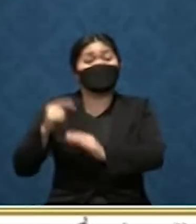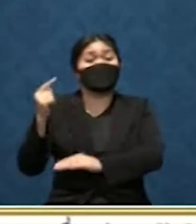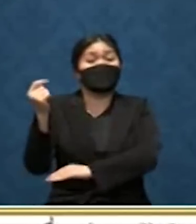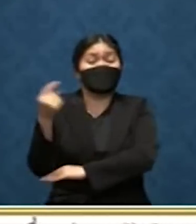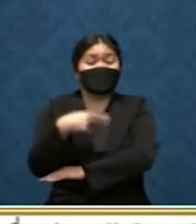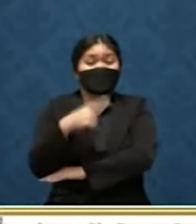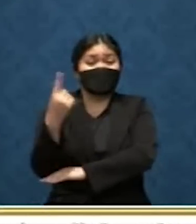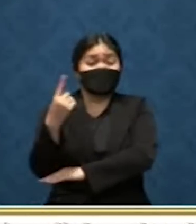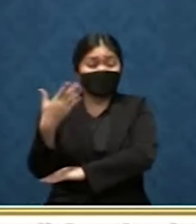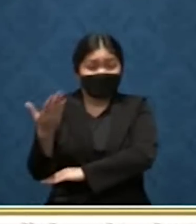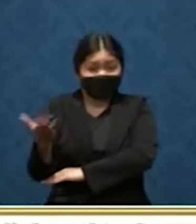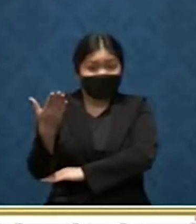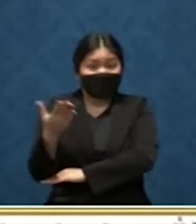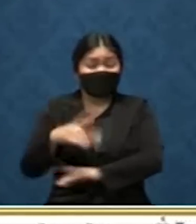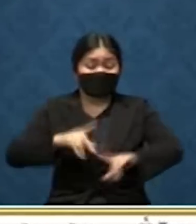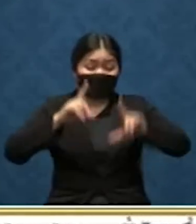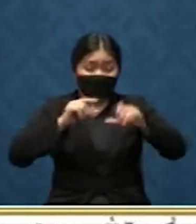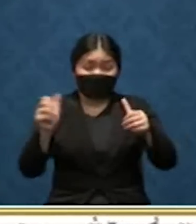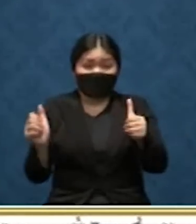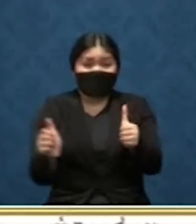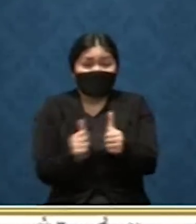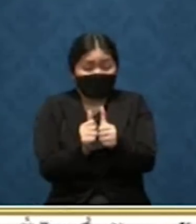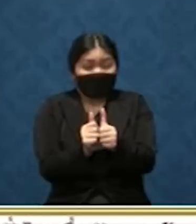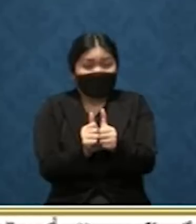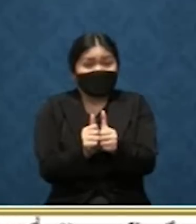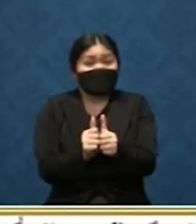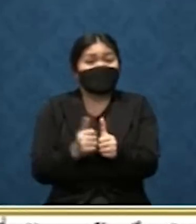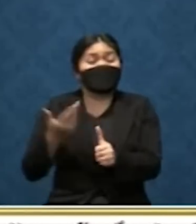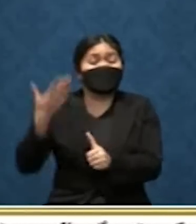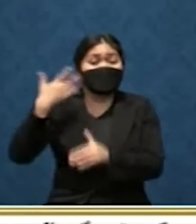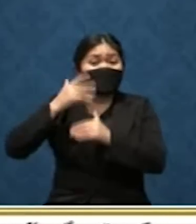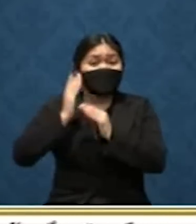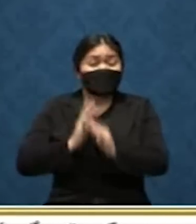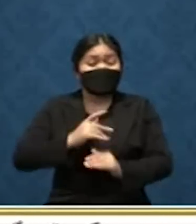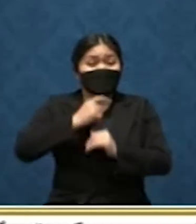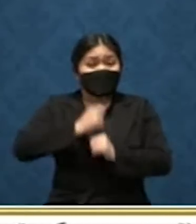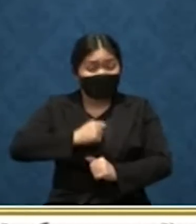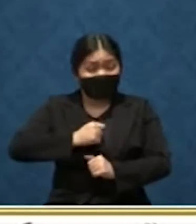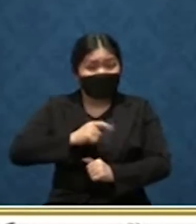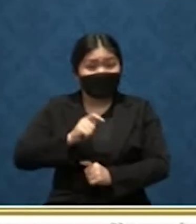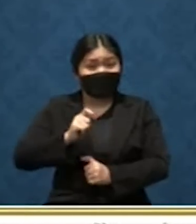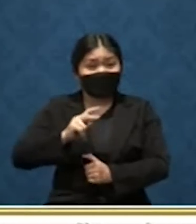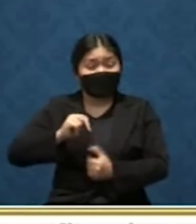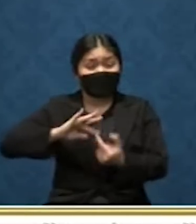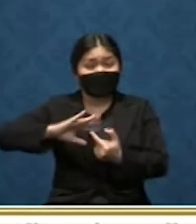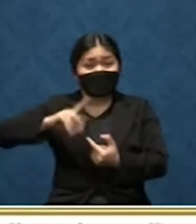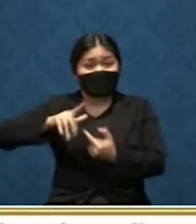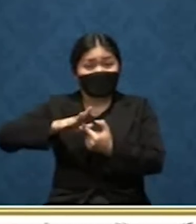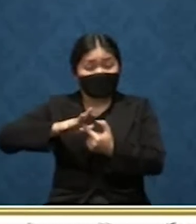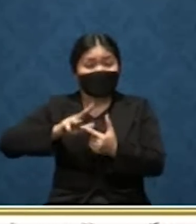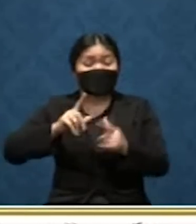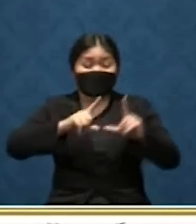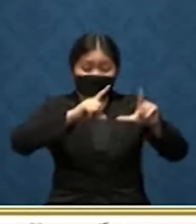ไปถ่ายรูปร่ sobie theดีตรัสมัีสำนดนายกขุ้นอันุชานาคราสไ์ไหนๆก็อยากใหต deceived